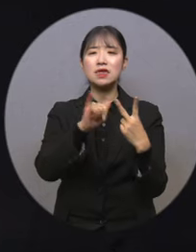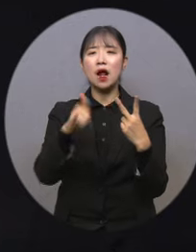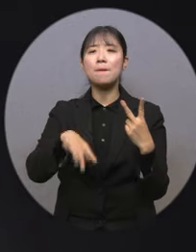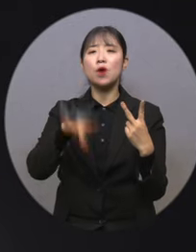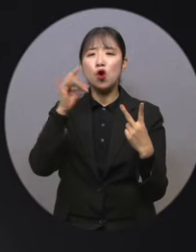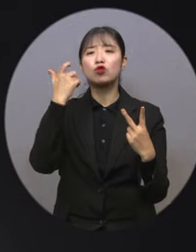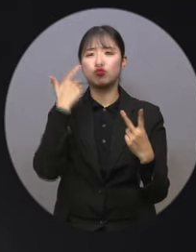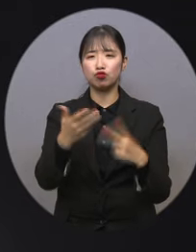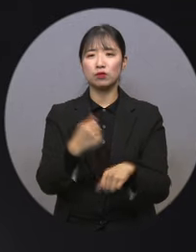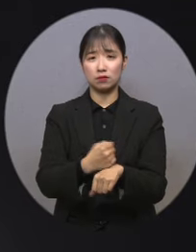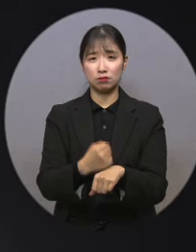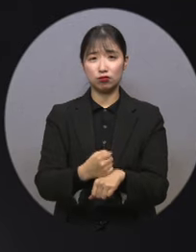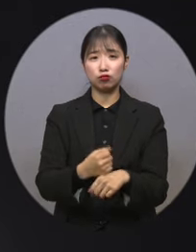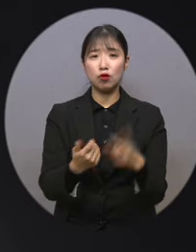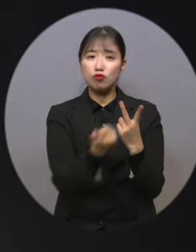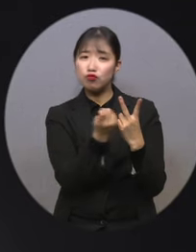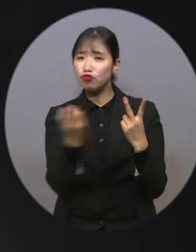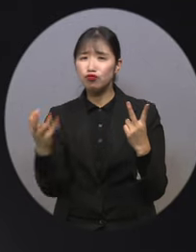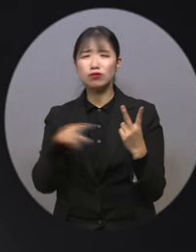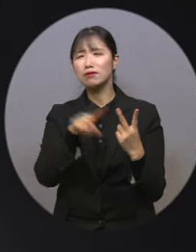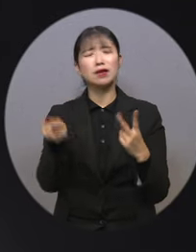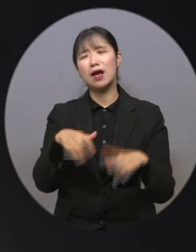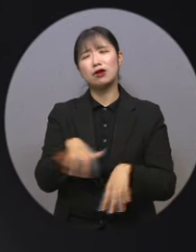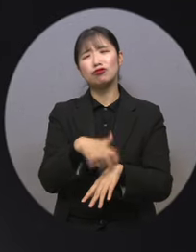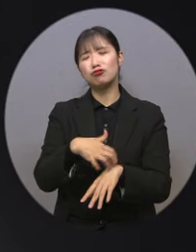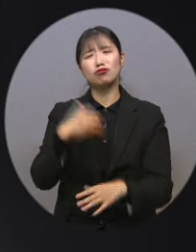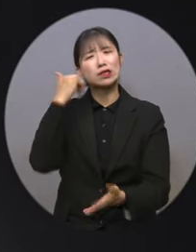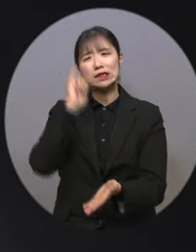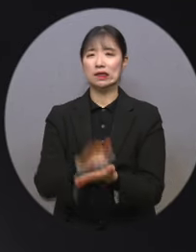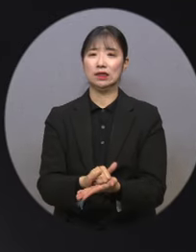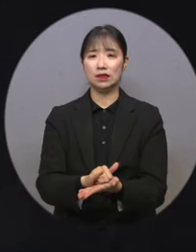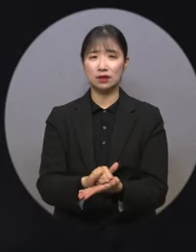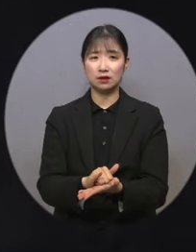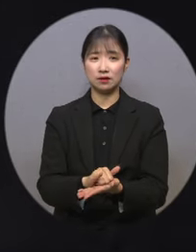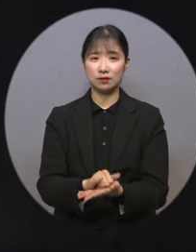물으니까 나머지 사람들 귀찮아서 들고 있다가 끊어버리네.